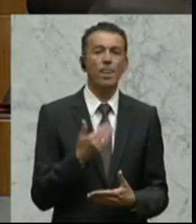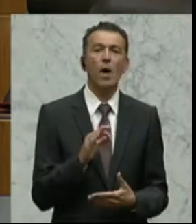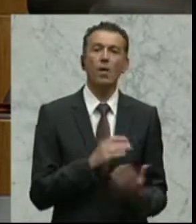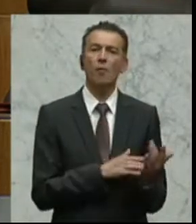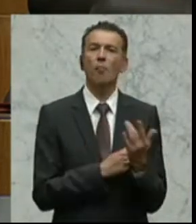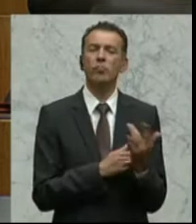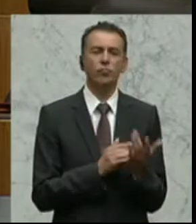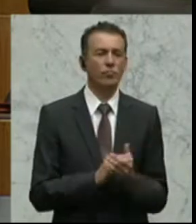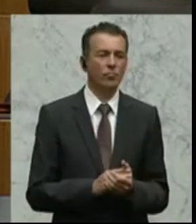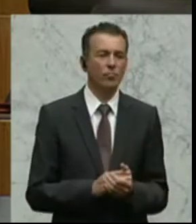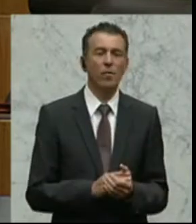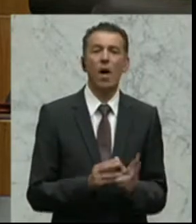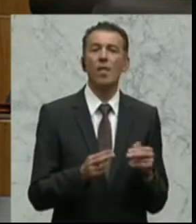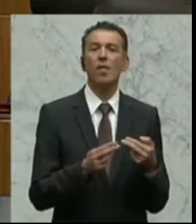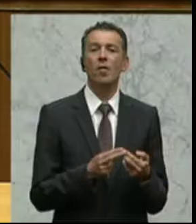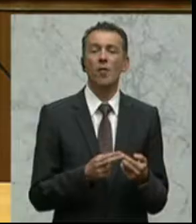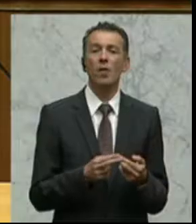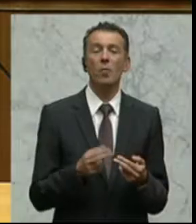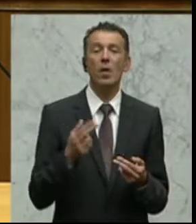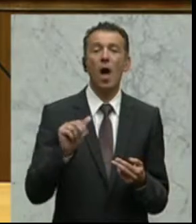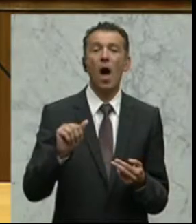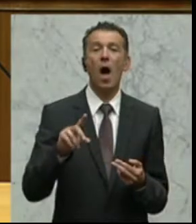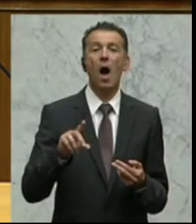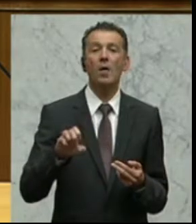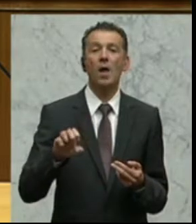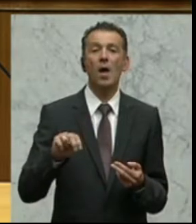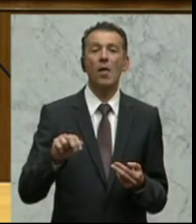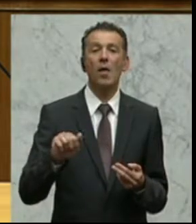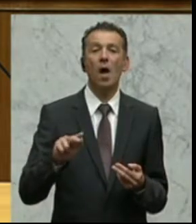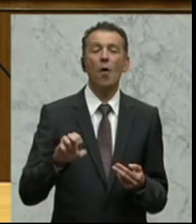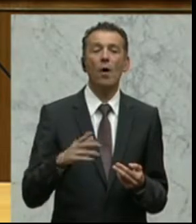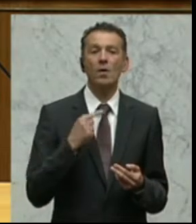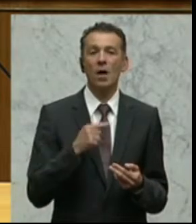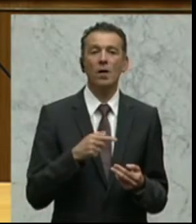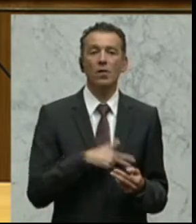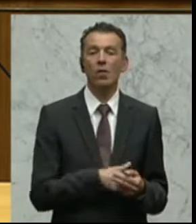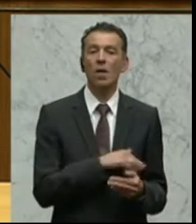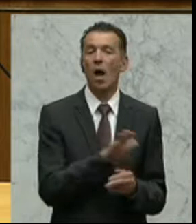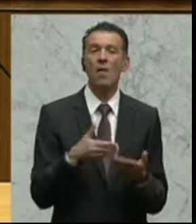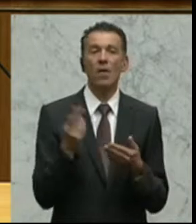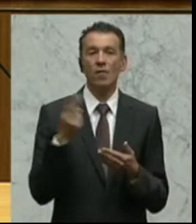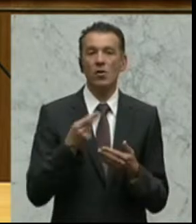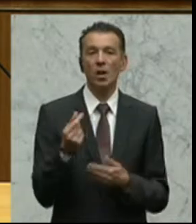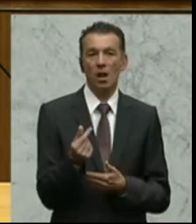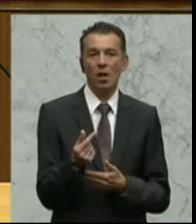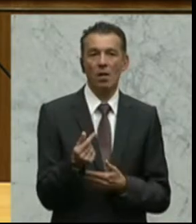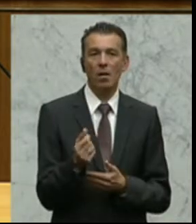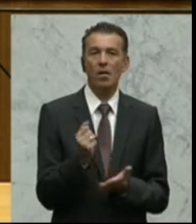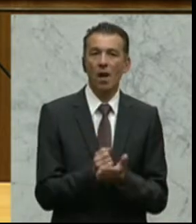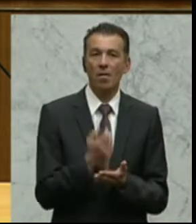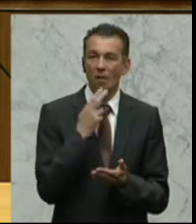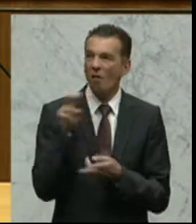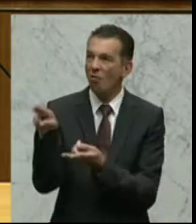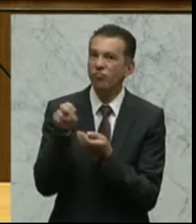Konrad Adenauer antworten. Der hat gesagt, alles, was die Sozialisten vom Geld verstehen, ist die Tatsache, dass sie es von den anderen haben wollen. Ich glaube, auch